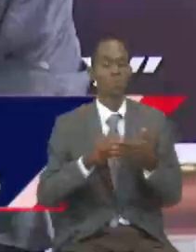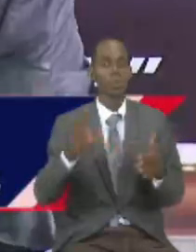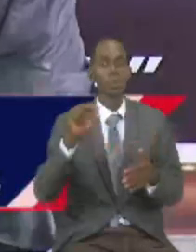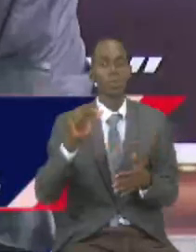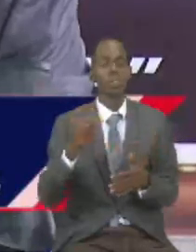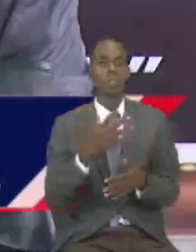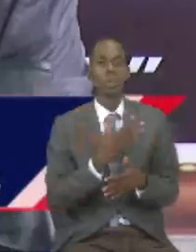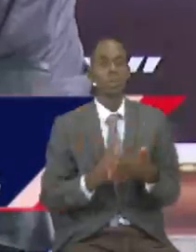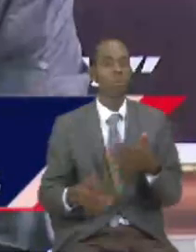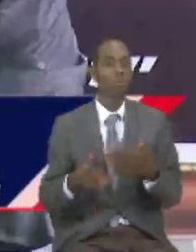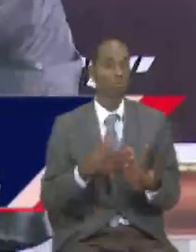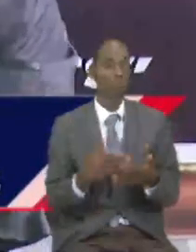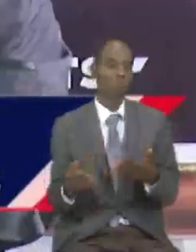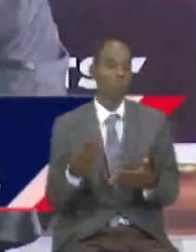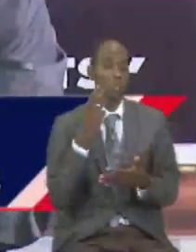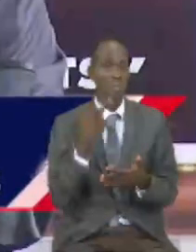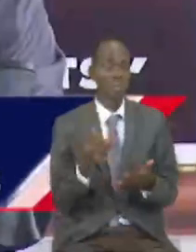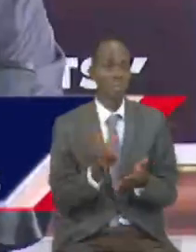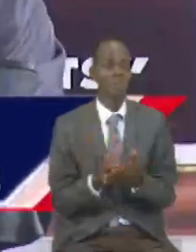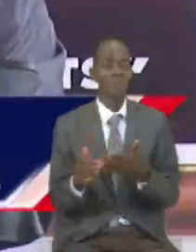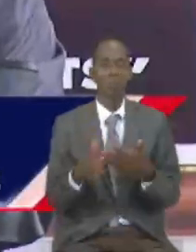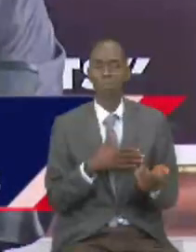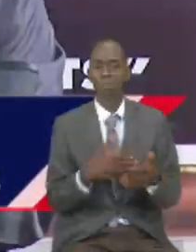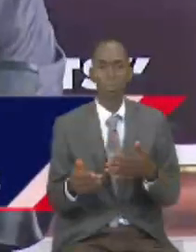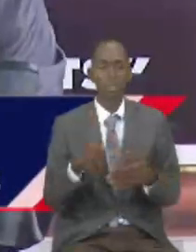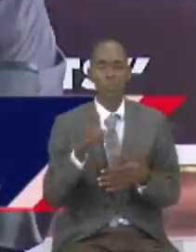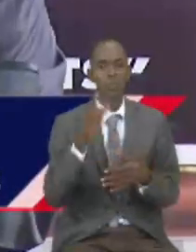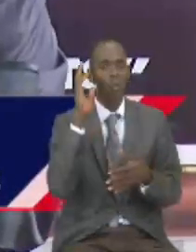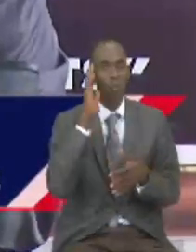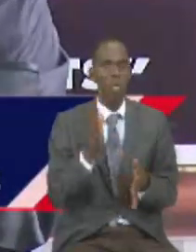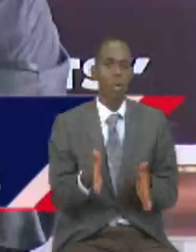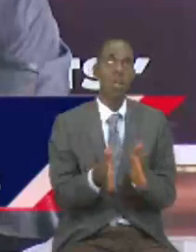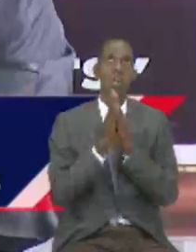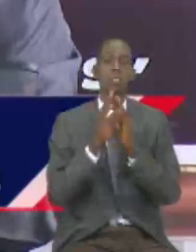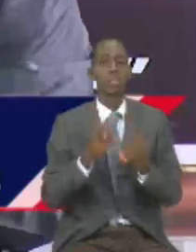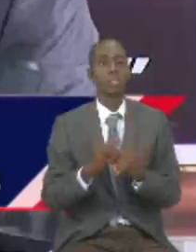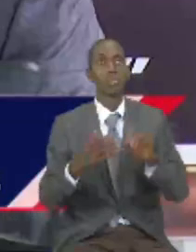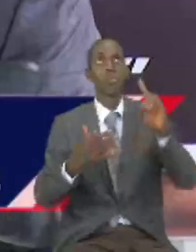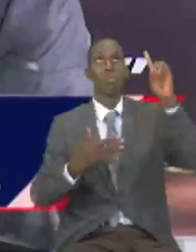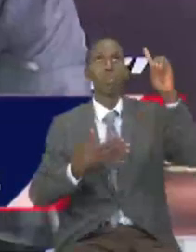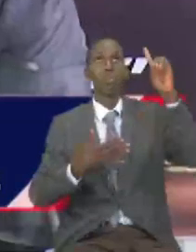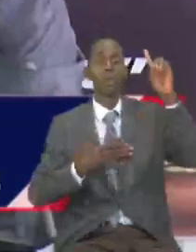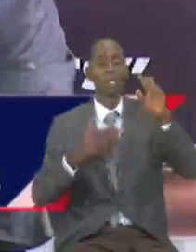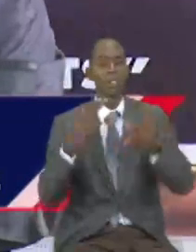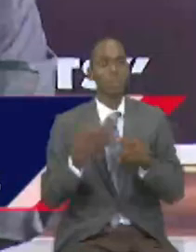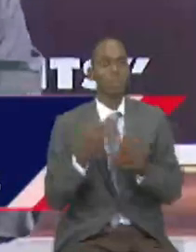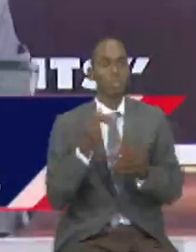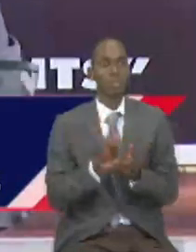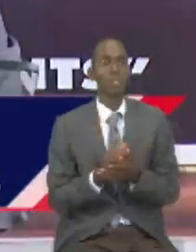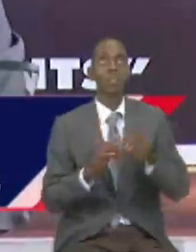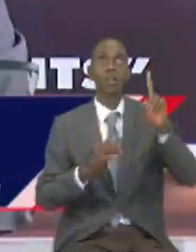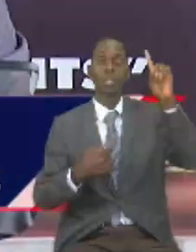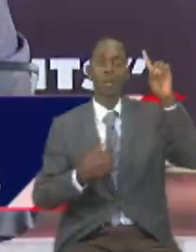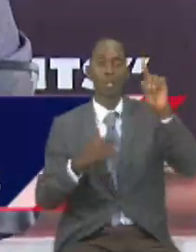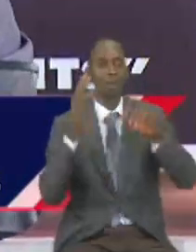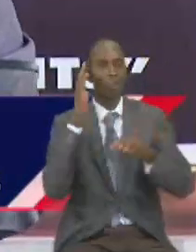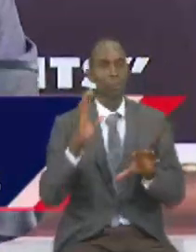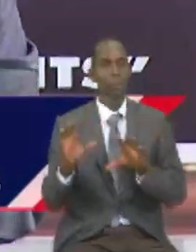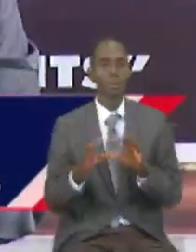13, et tout ce que vous demanderez, voici cela, et tout ce que vous demanderez en mon nom, je le